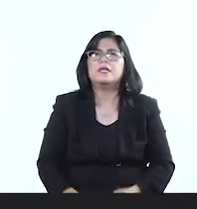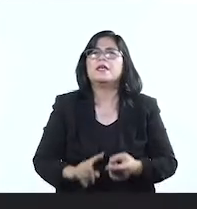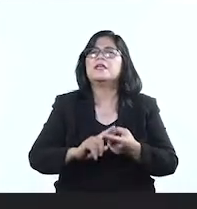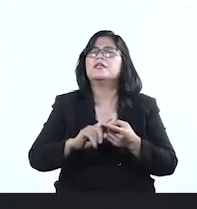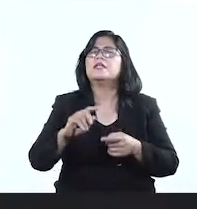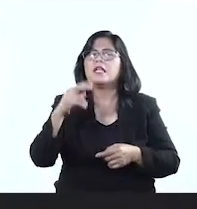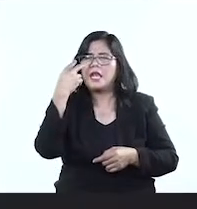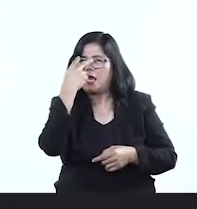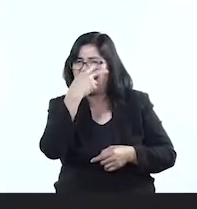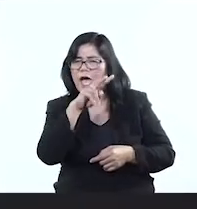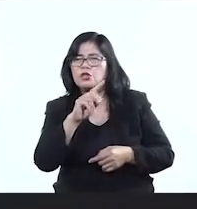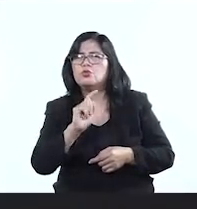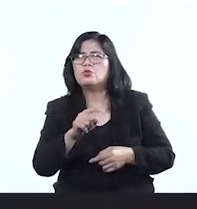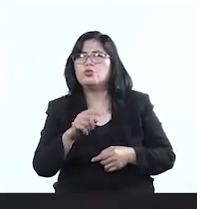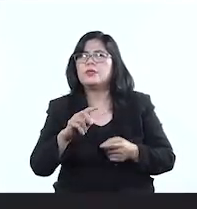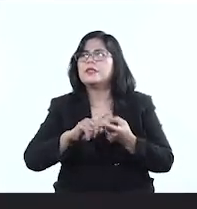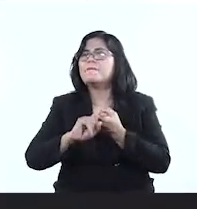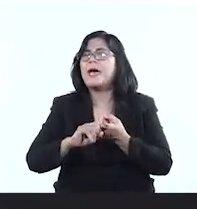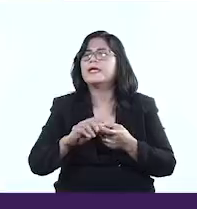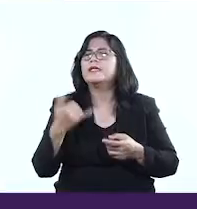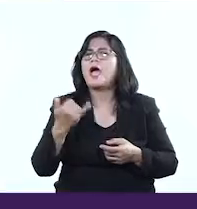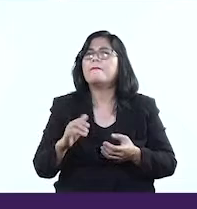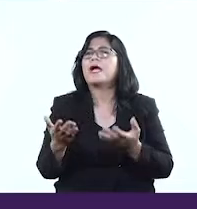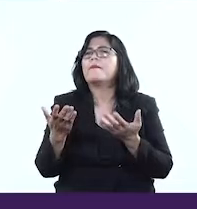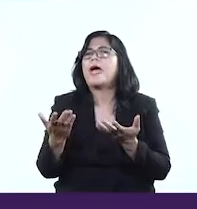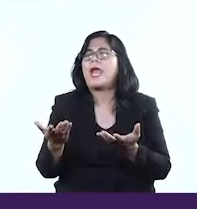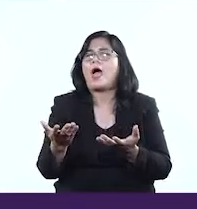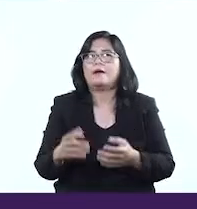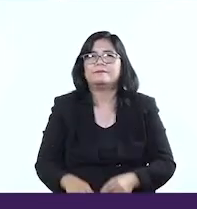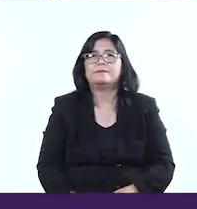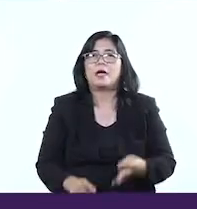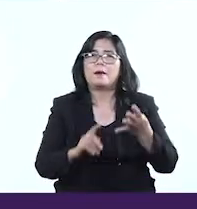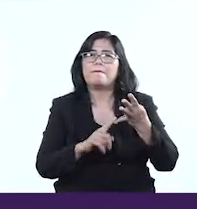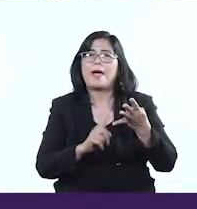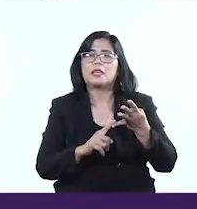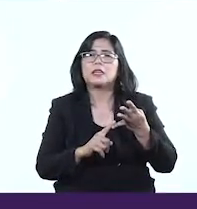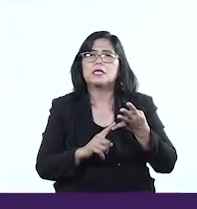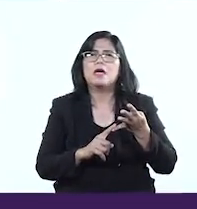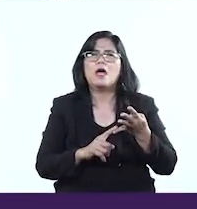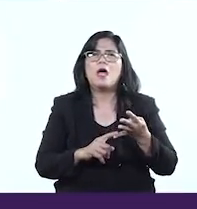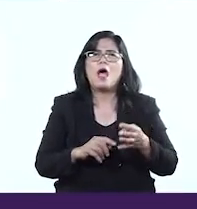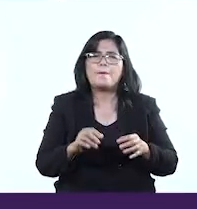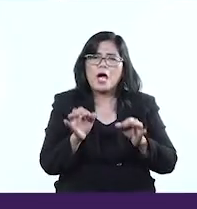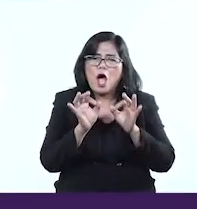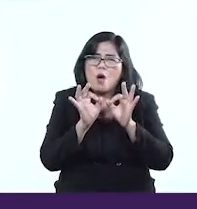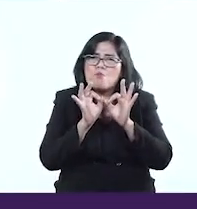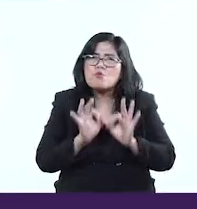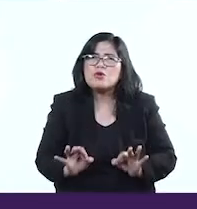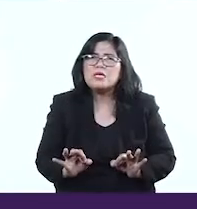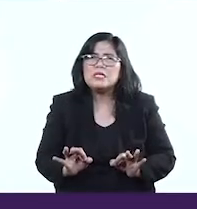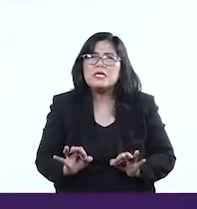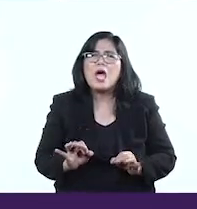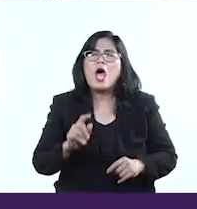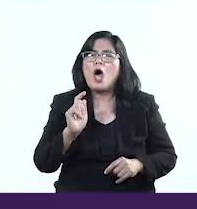biarkan Tuhan yang menilai hati yang keempat Apa yang disebut murni di hadapan Allah Apakah murni berarti kita harus menderita